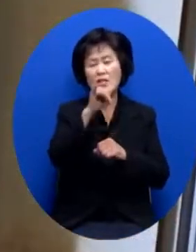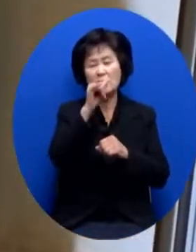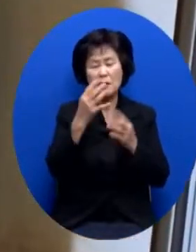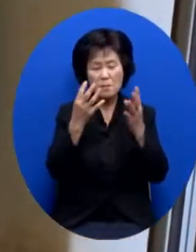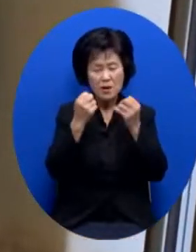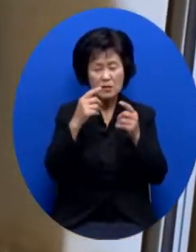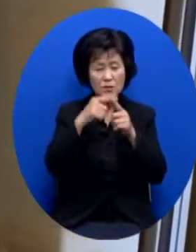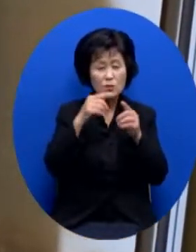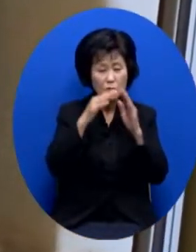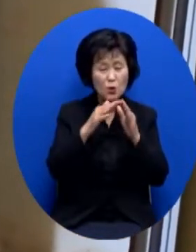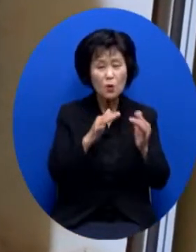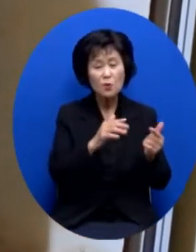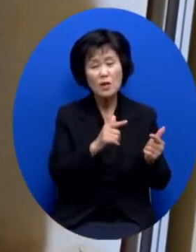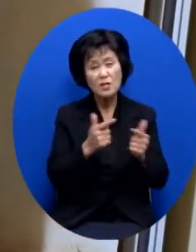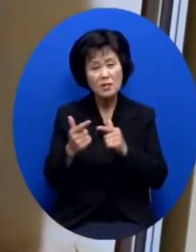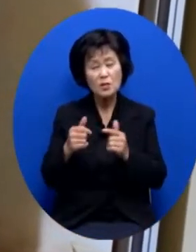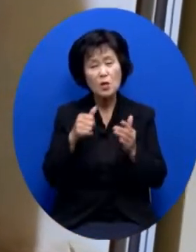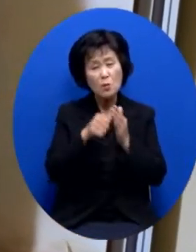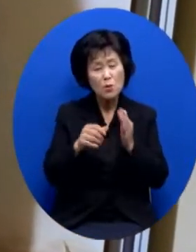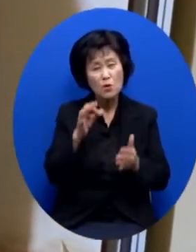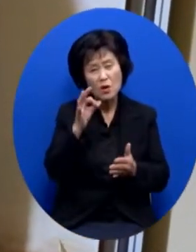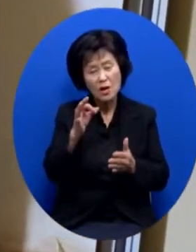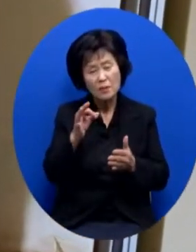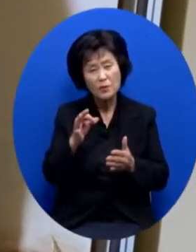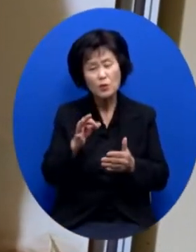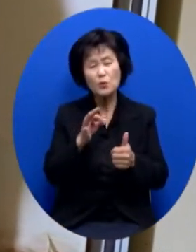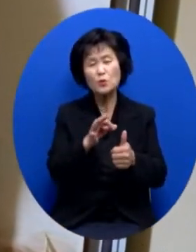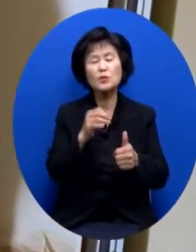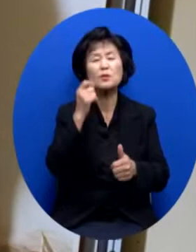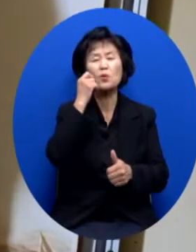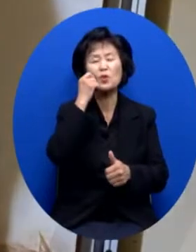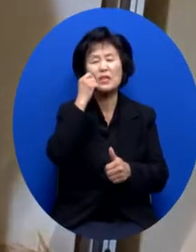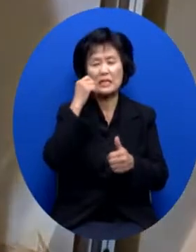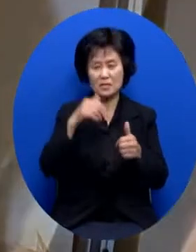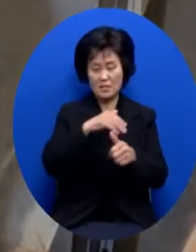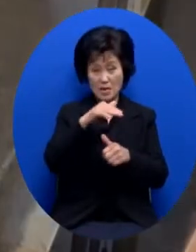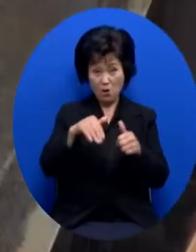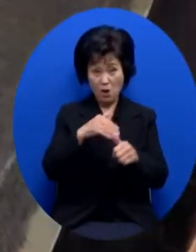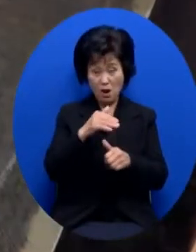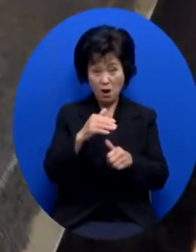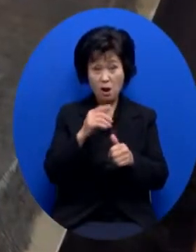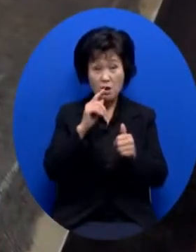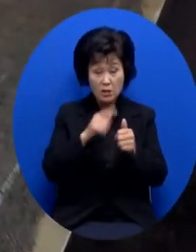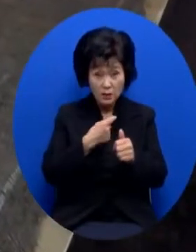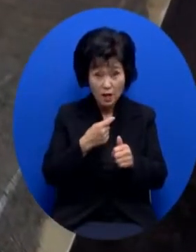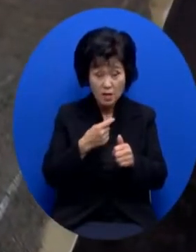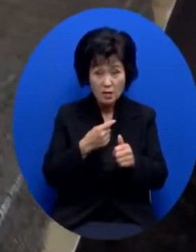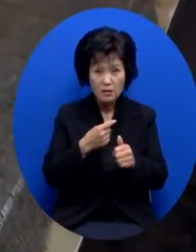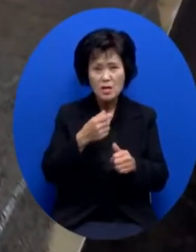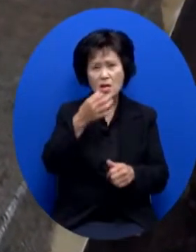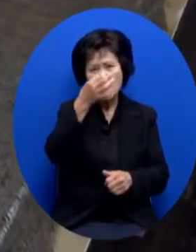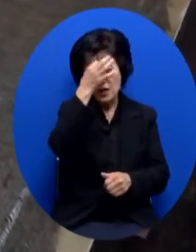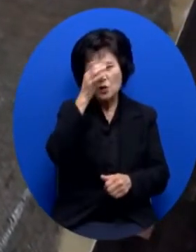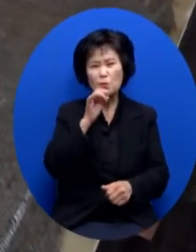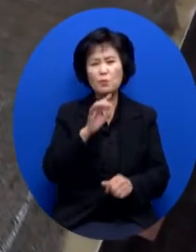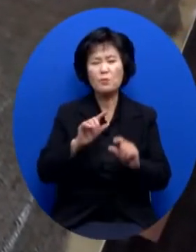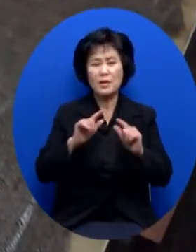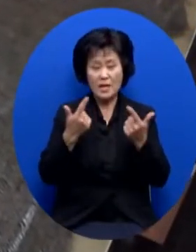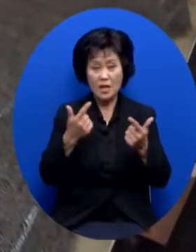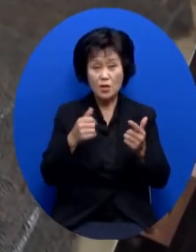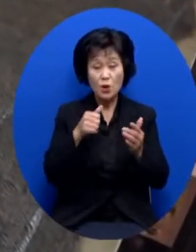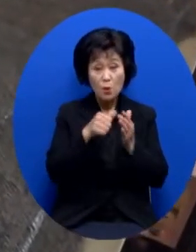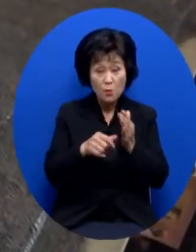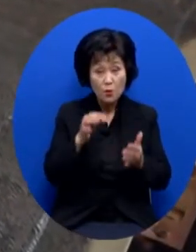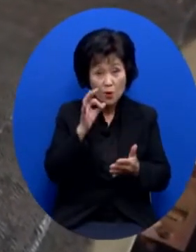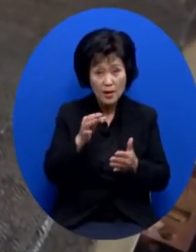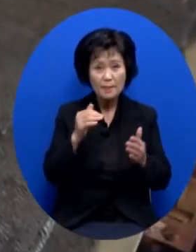자재비조차도 낼 수 없는 그런 상황에 있습니다. 결국 그렇다 보니까 회원들이 재능 기부뿐만 아니라 자재비까지도 내야